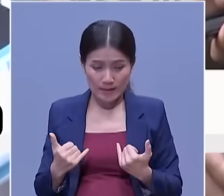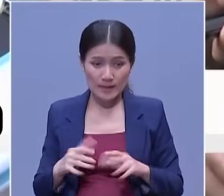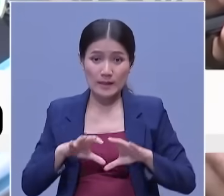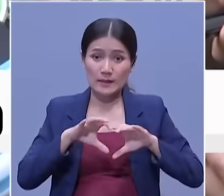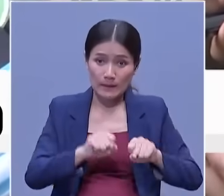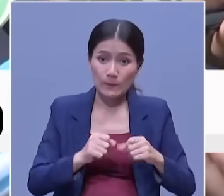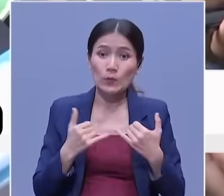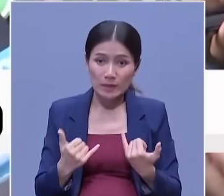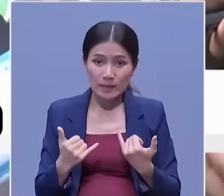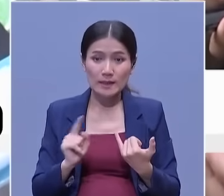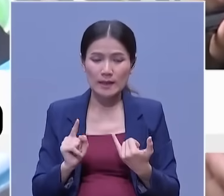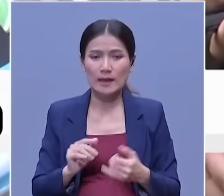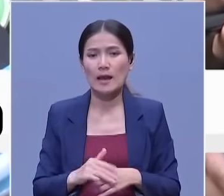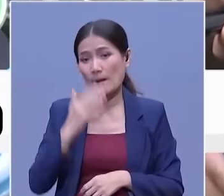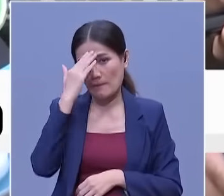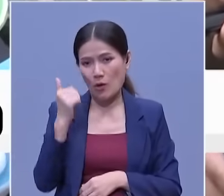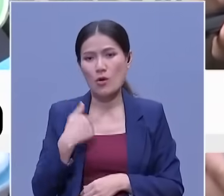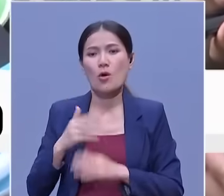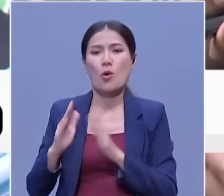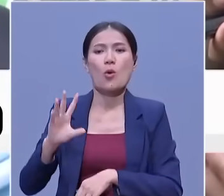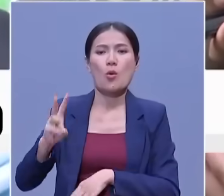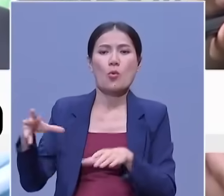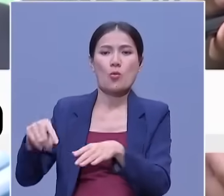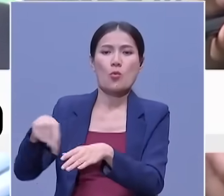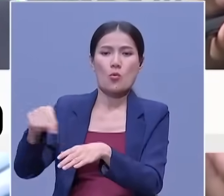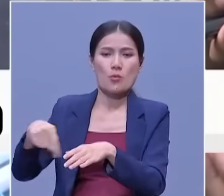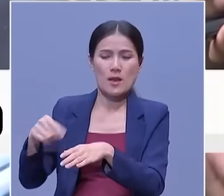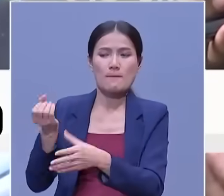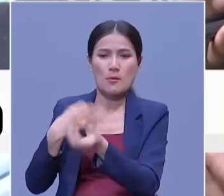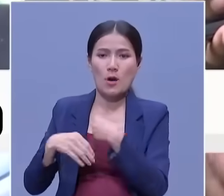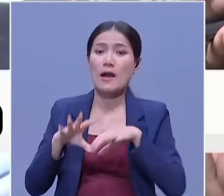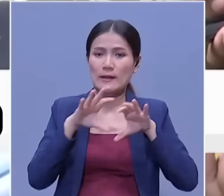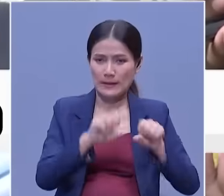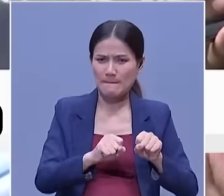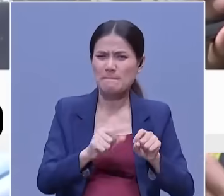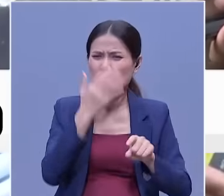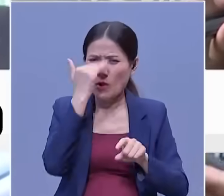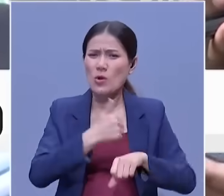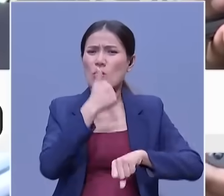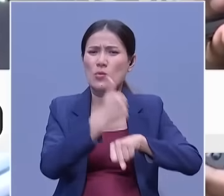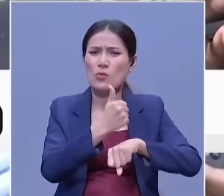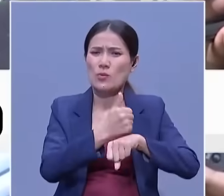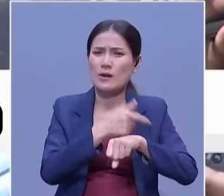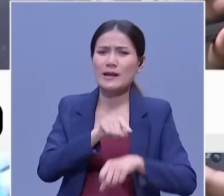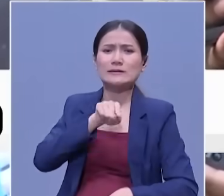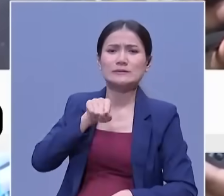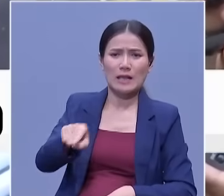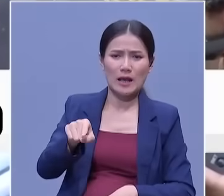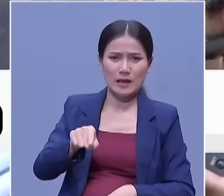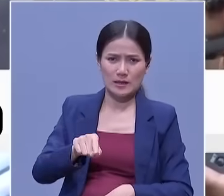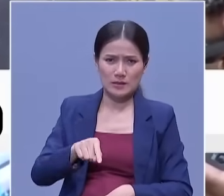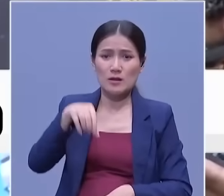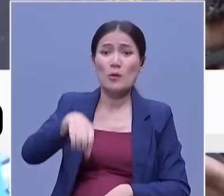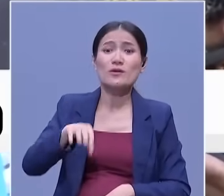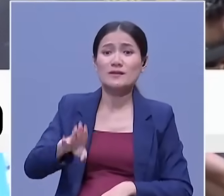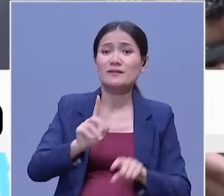เรามีหลักฐานนะครับน่าเชื่อว่าเป็นกลุ่มบุคคลที่อยู่เบื้องหลังนะครับในการนำสั่งให้บริษัทชิ